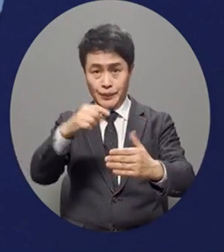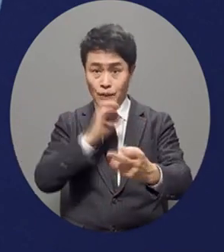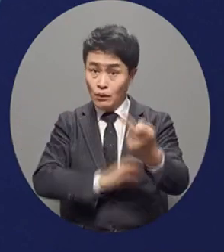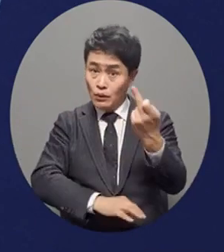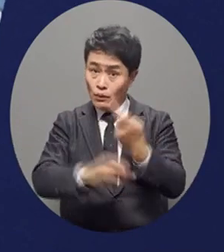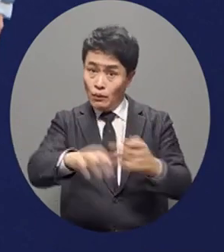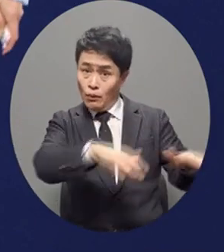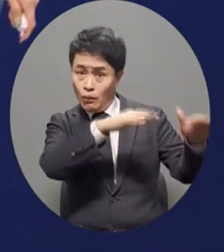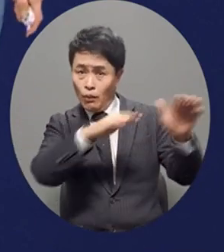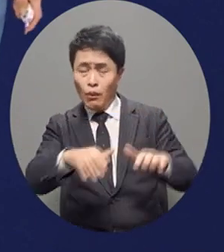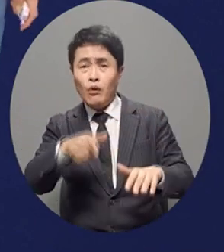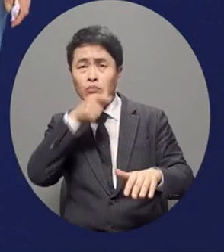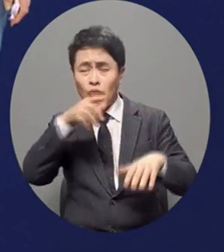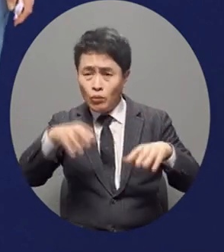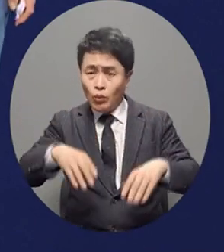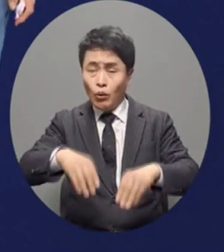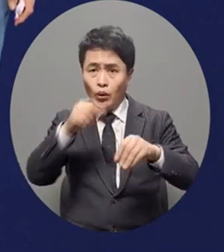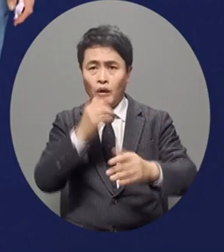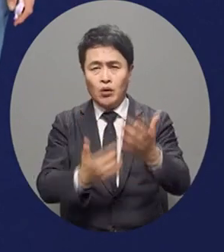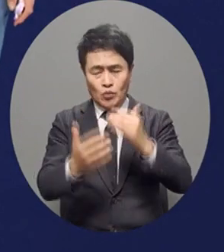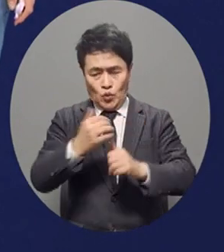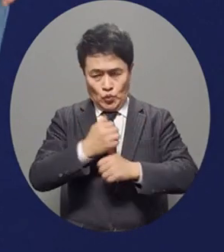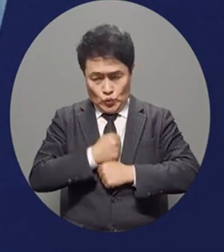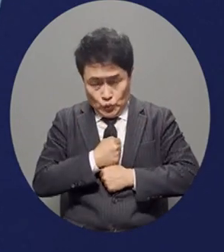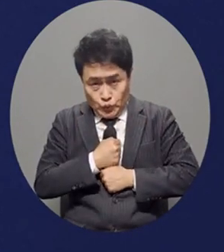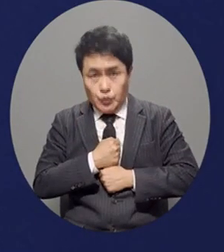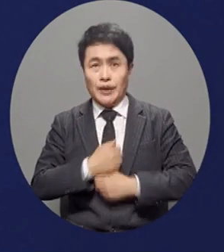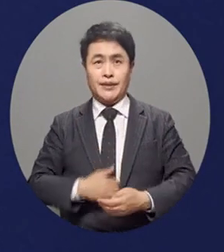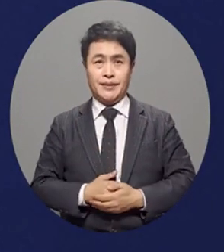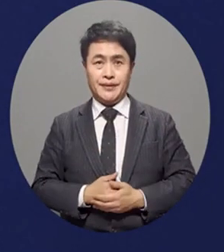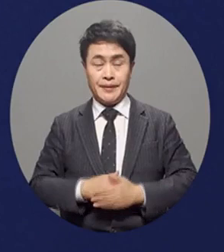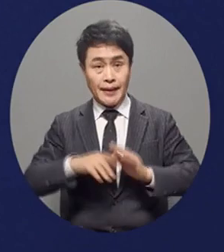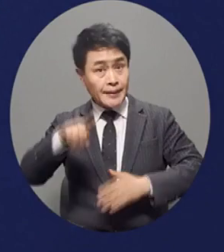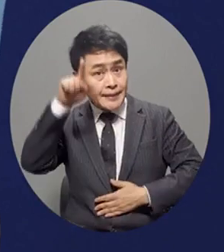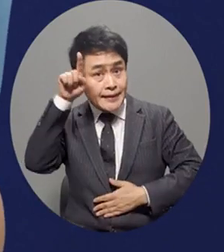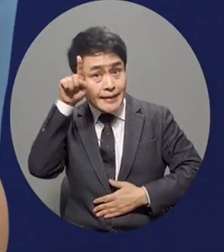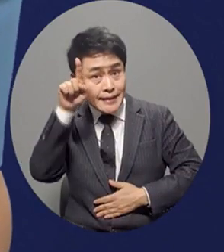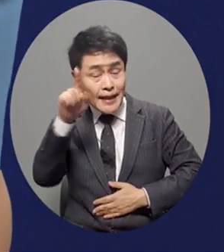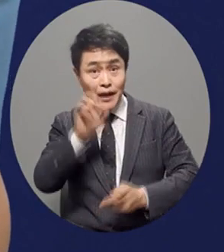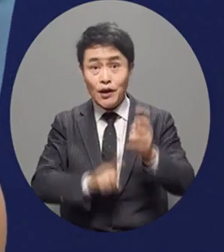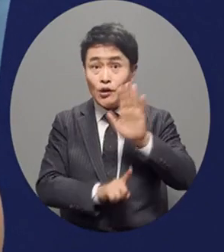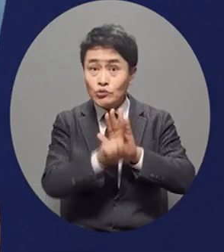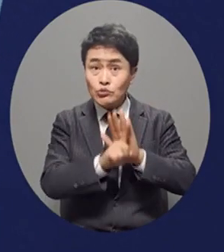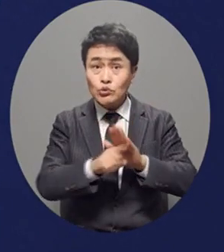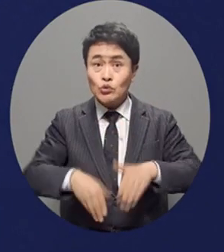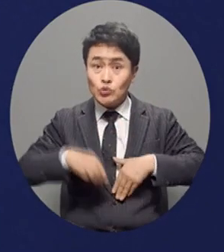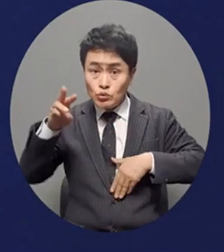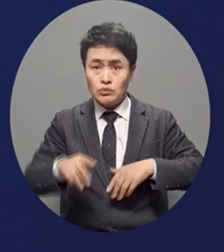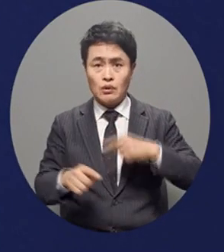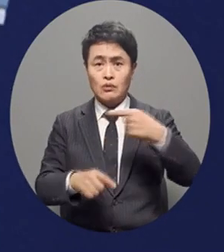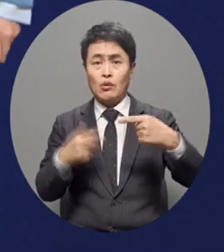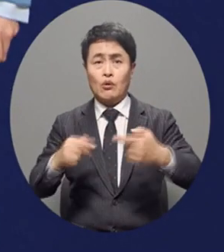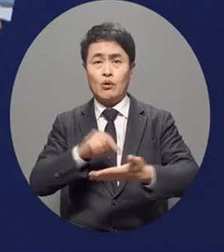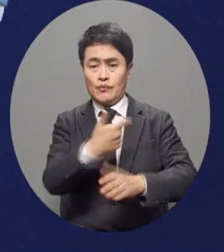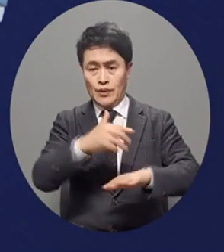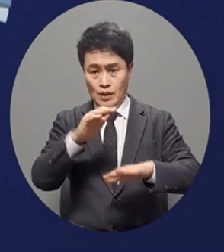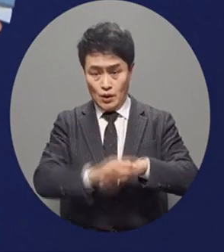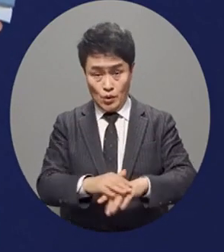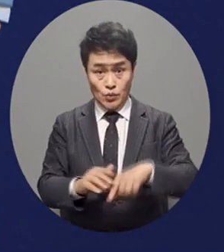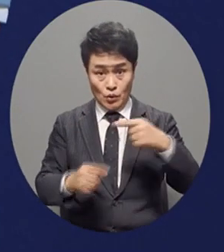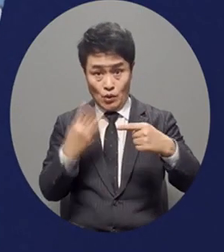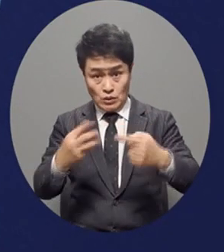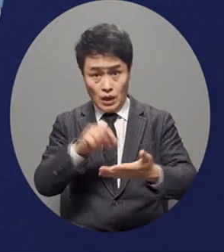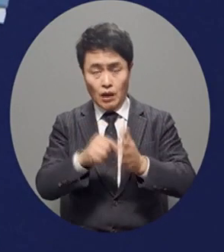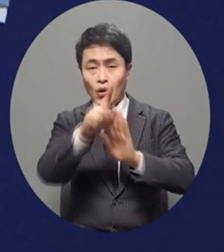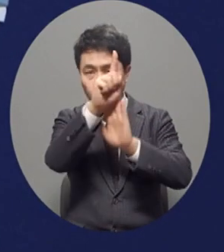동해안에서는 대기도 건조해서 불씨 관리 잘해 주셔야겠습니다. 내일 아침 기온 보시면 춘천이 영하 7도, 대전도 영하 4도까지